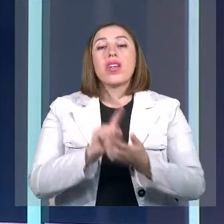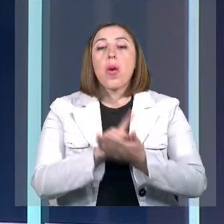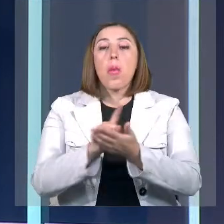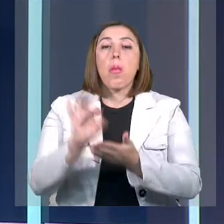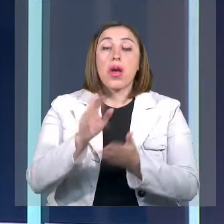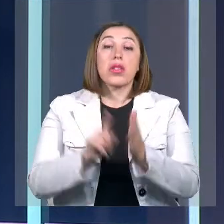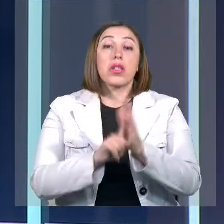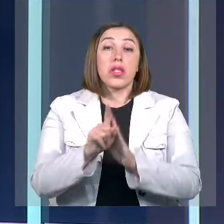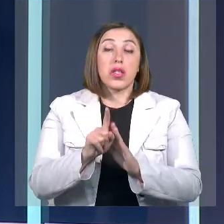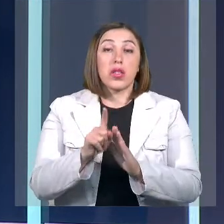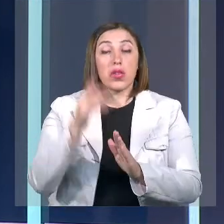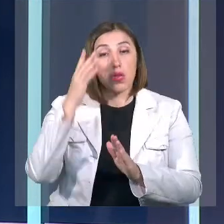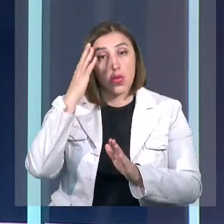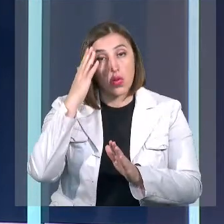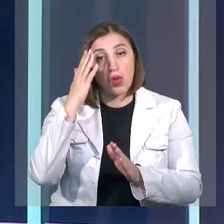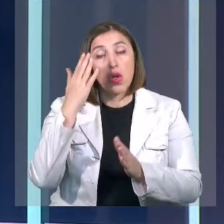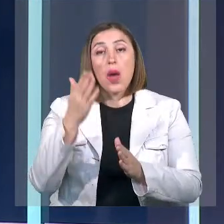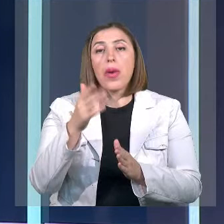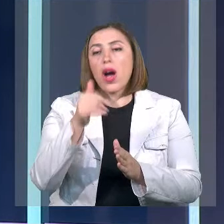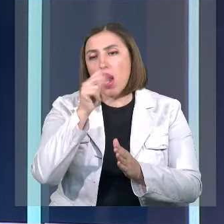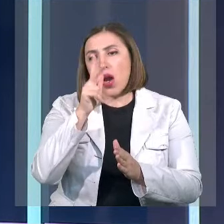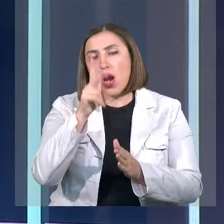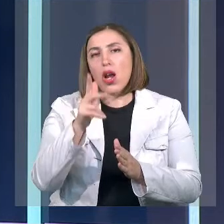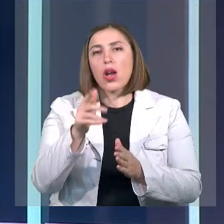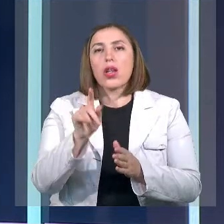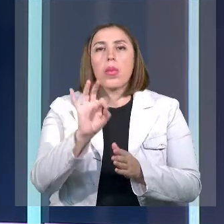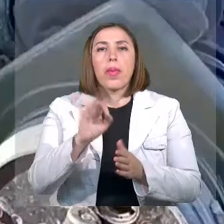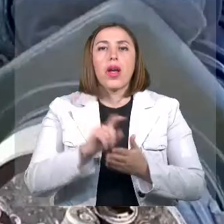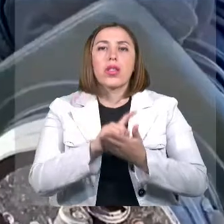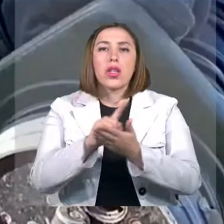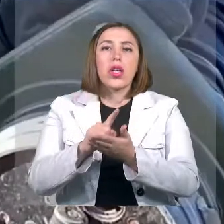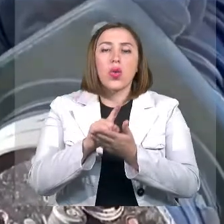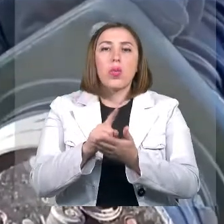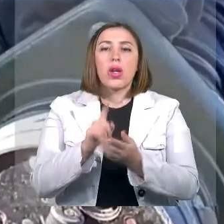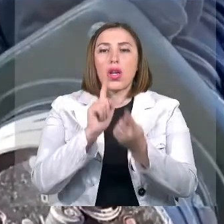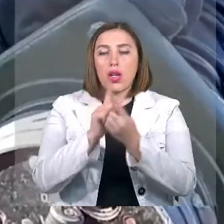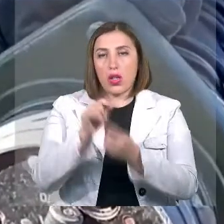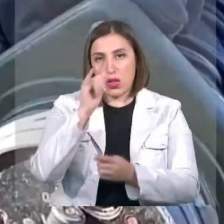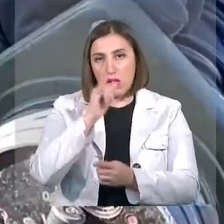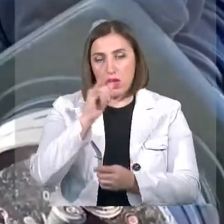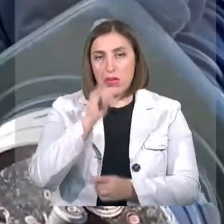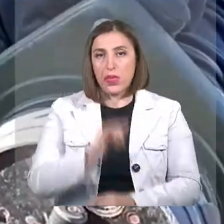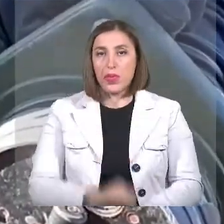շրջանառվում, որը ամիսներ շարունակ չի հաջողվում անցկացնել։